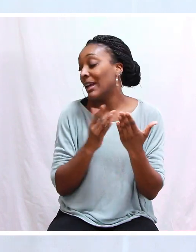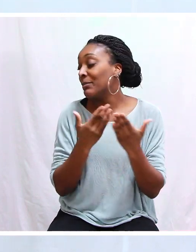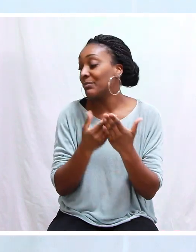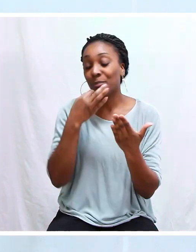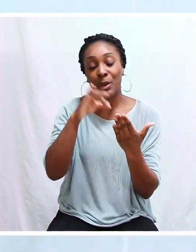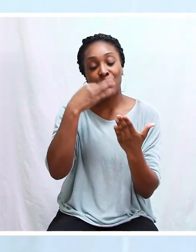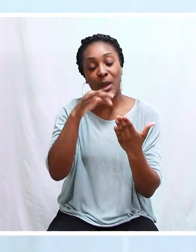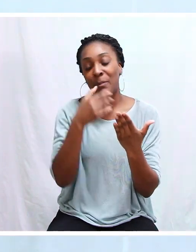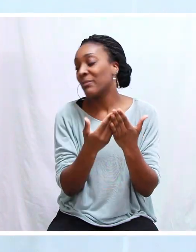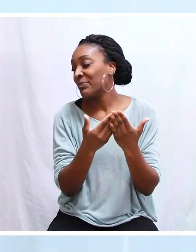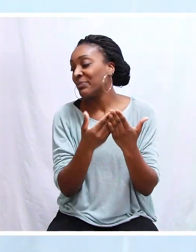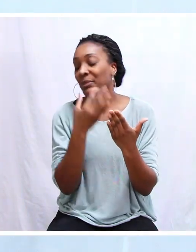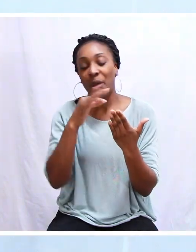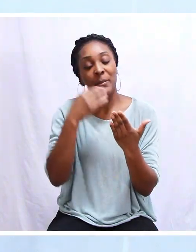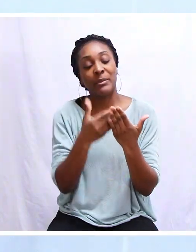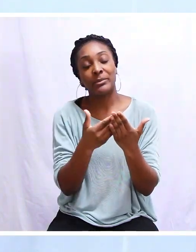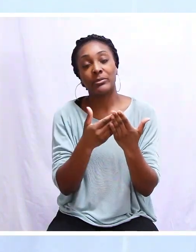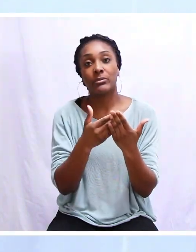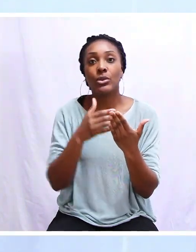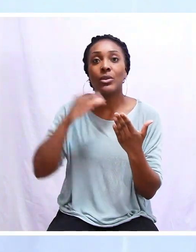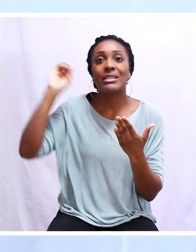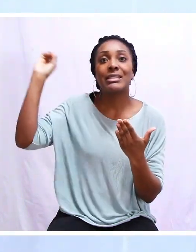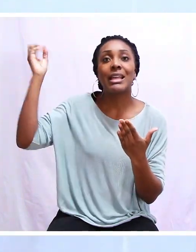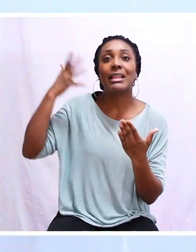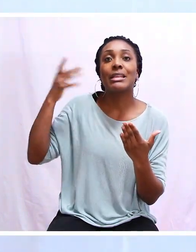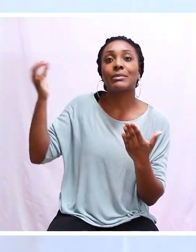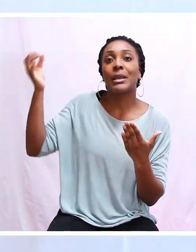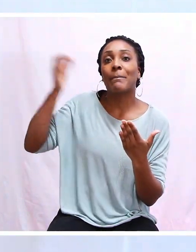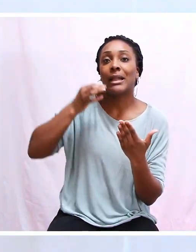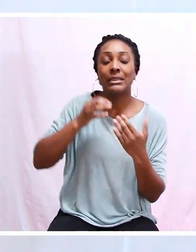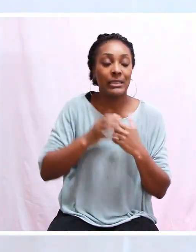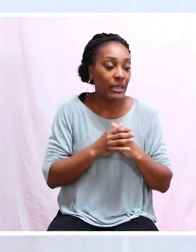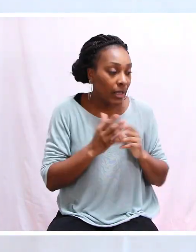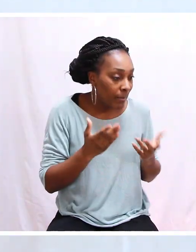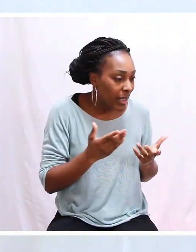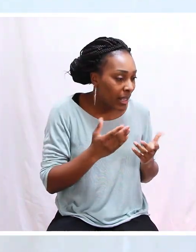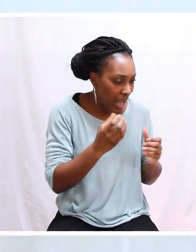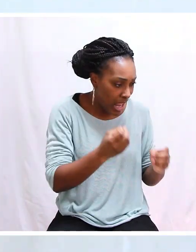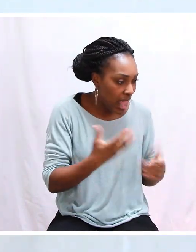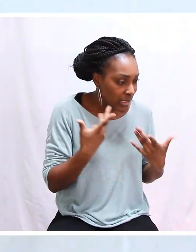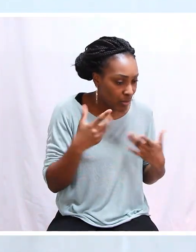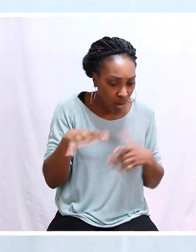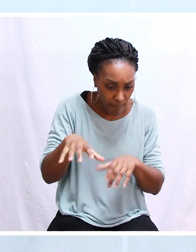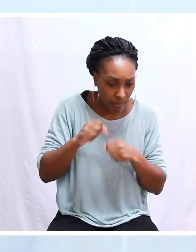Et puis, tout d'un coup, le Saint-Esprit m'a parlé. Il m'a dit, mais quand est-ce que tu vas me permettre de la reprendre?